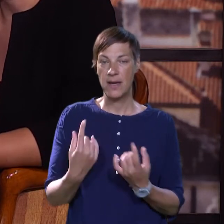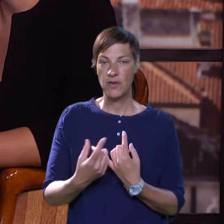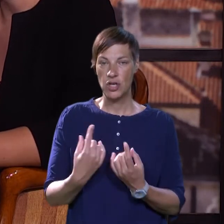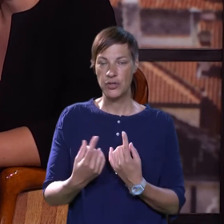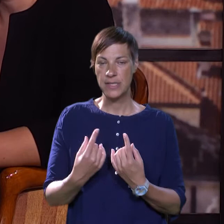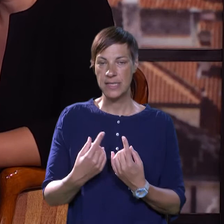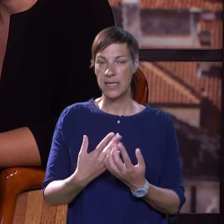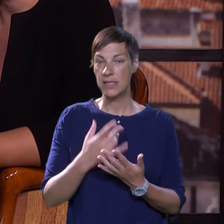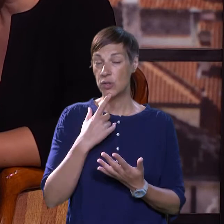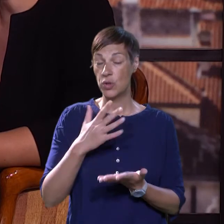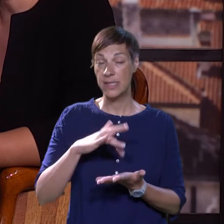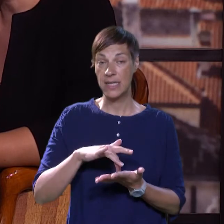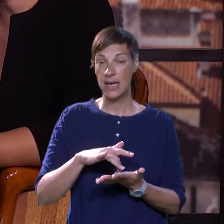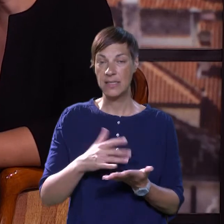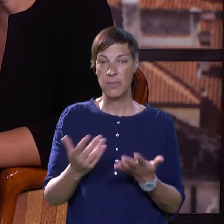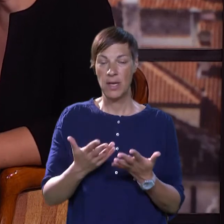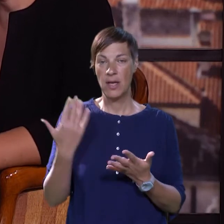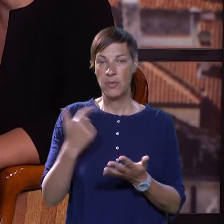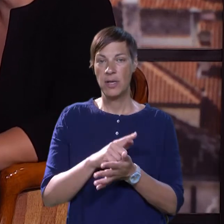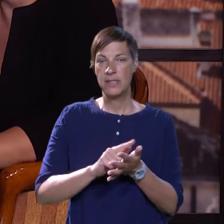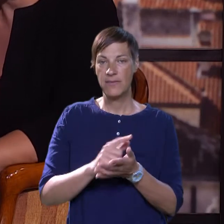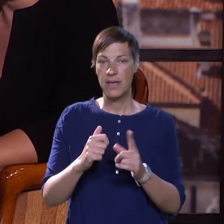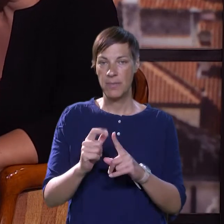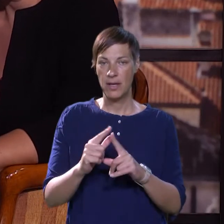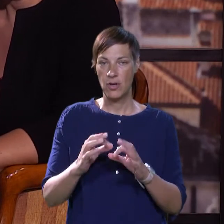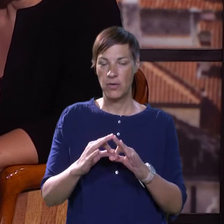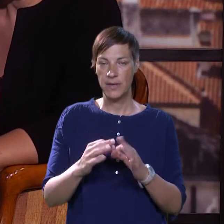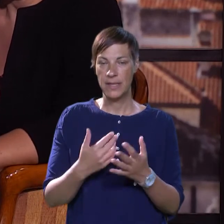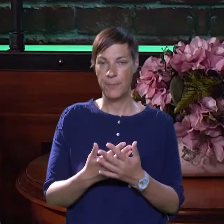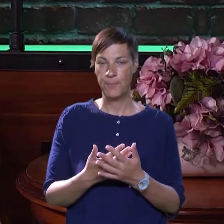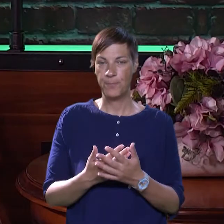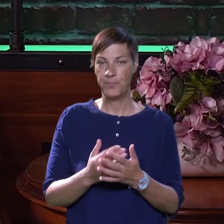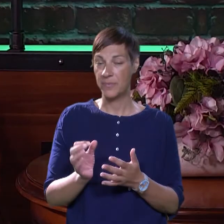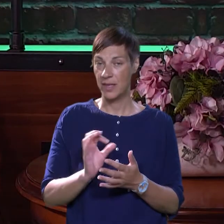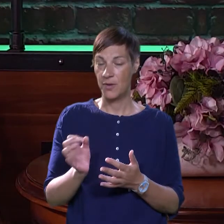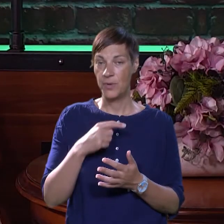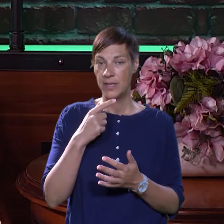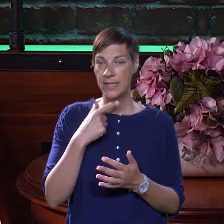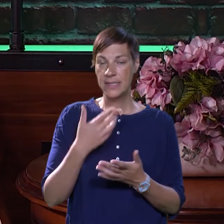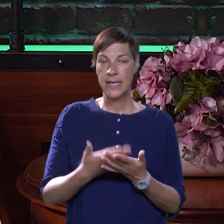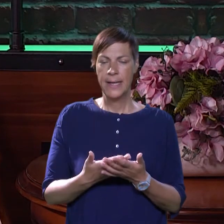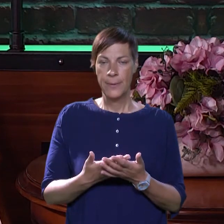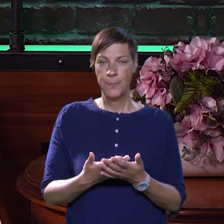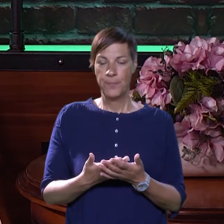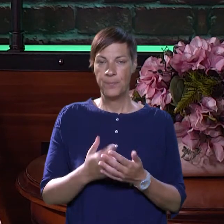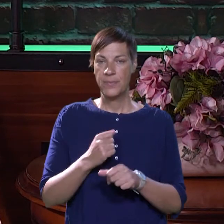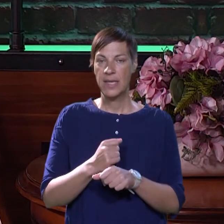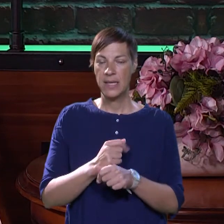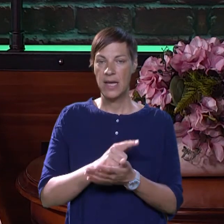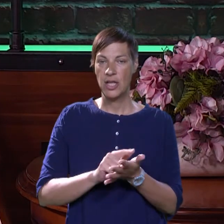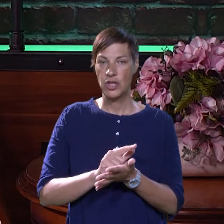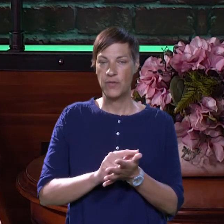od situacije i vremena u kojem se nalazimo. Kako vam je bilo za vrijeme COVID-a? Sad, dobro da ste ovo rekli.